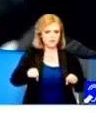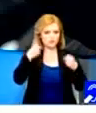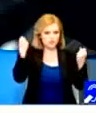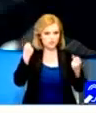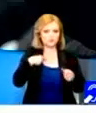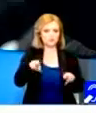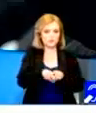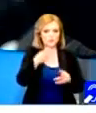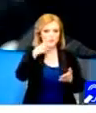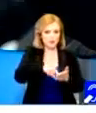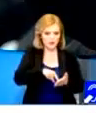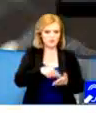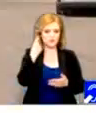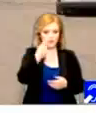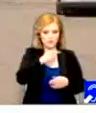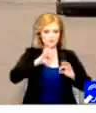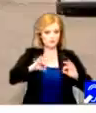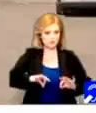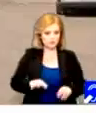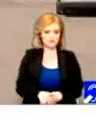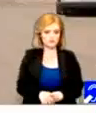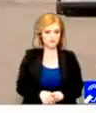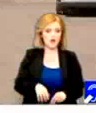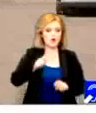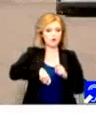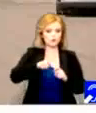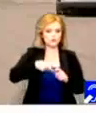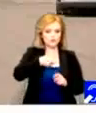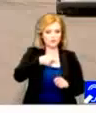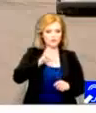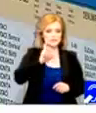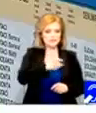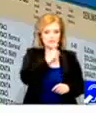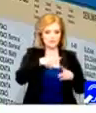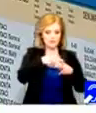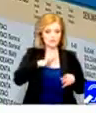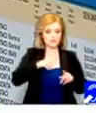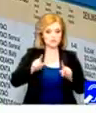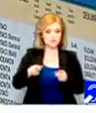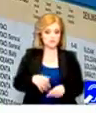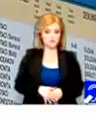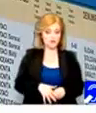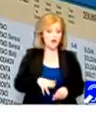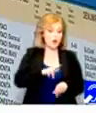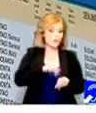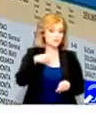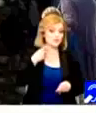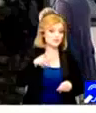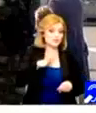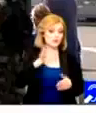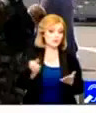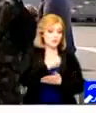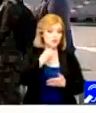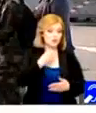procurorilor anticorupție. Doi șefi de schimb și un controlor de bilete de la Gara de Nord din Chișinău au fost reținuți. Potrivit anchetatorilor, ei obțineau